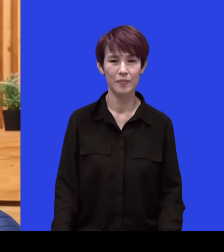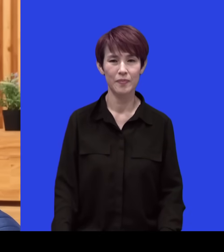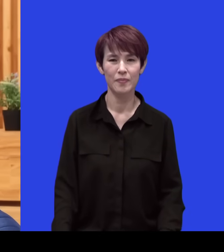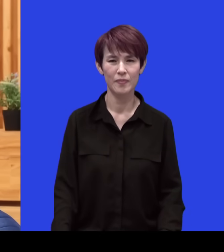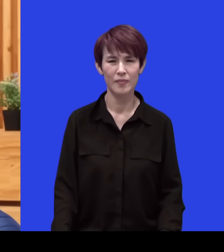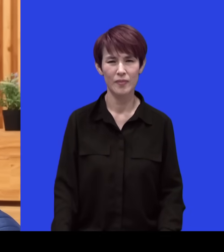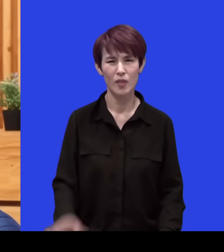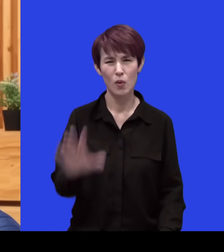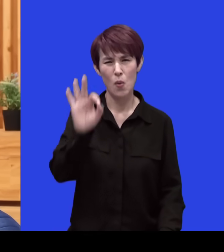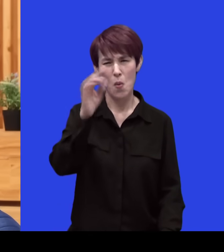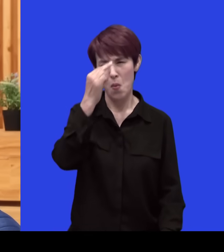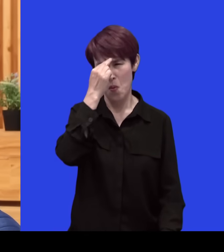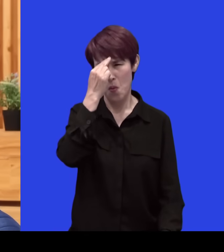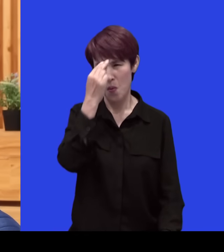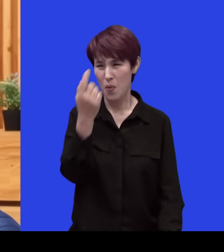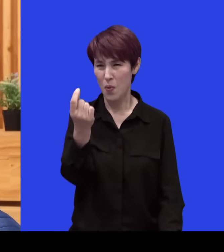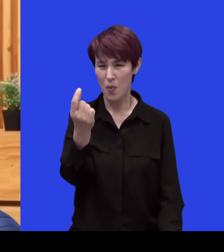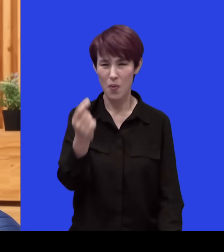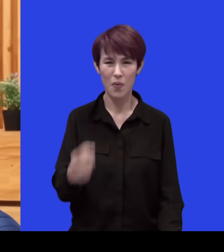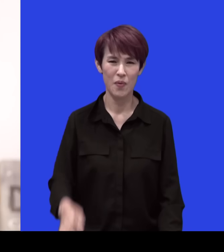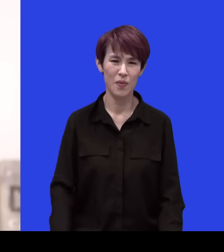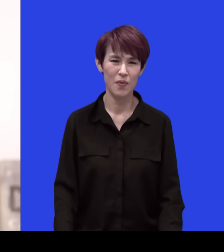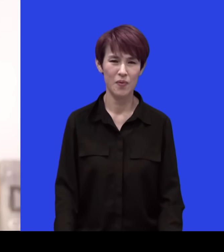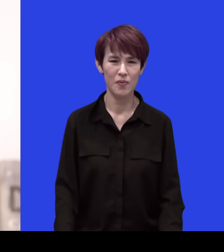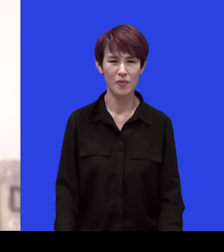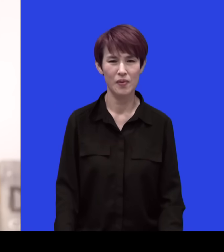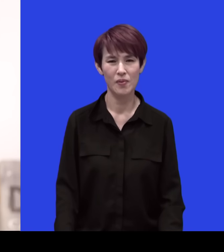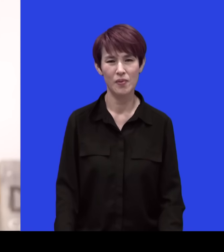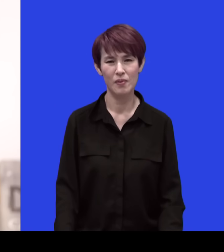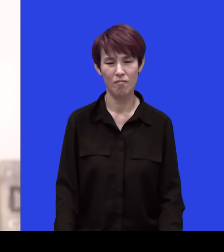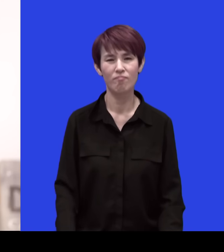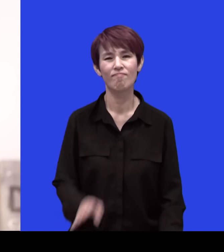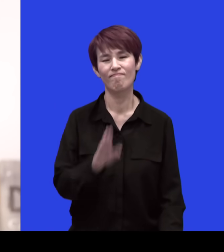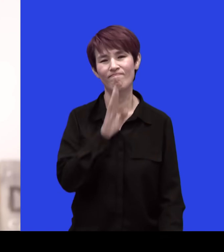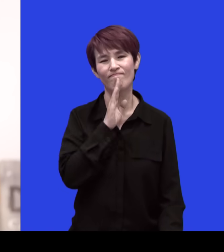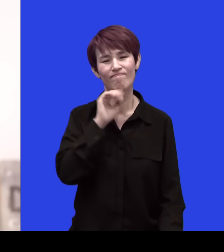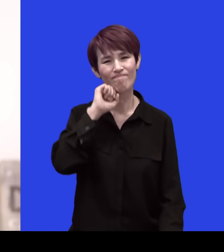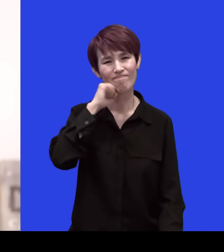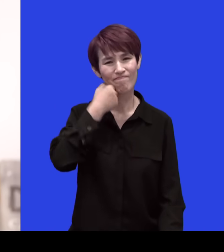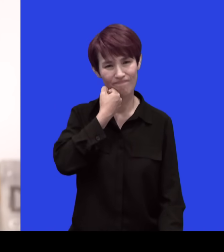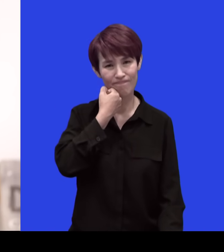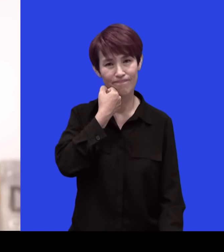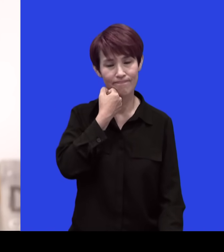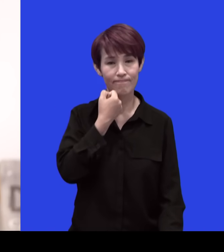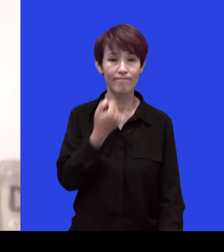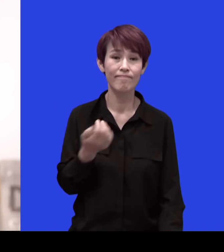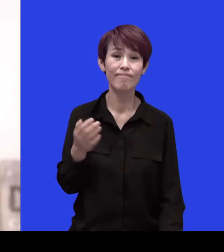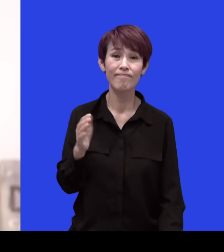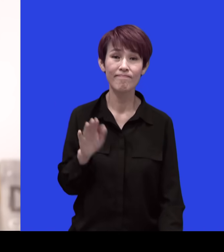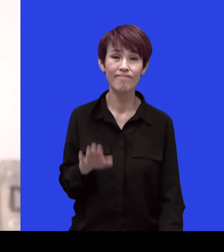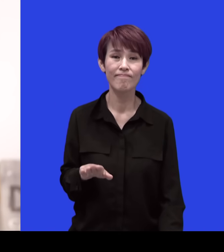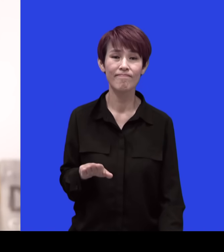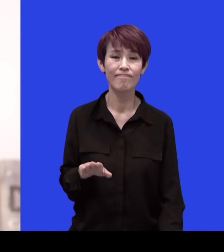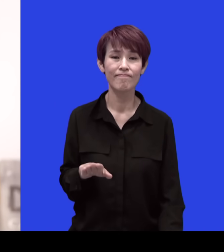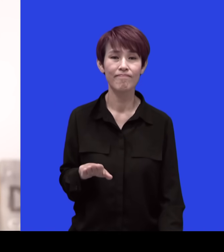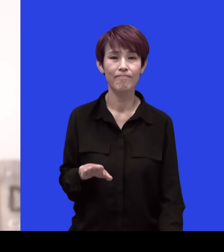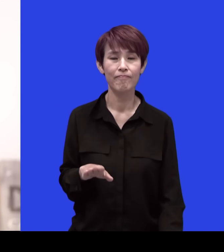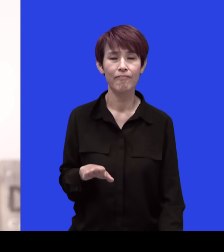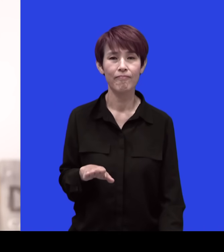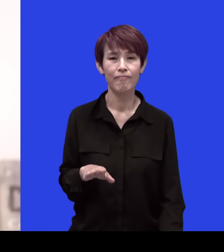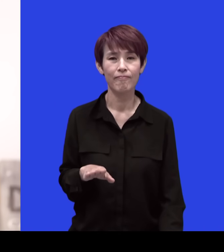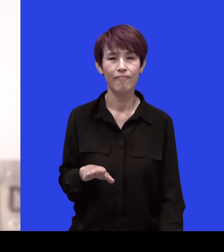금전적으로도 얼마나 어려우세요, 그렇잖아요. 어떻게 준다고 지냈어요? 어렵지만 그래도